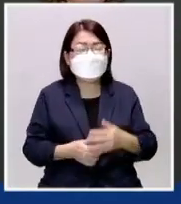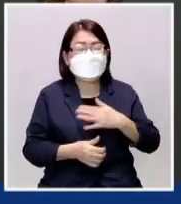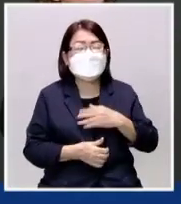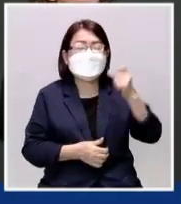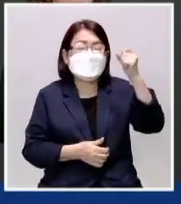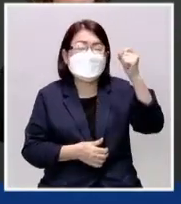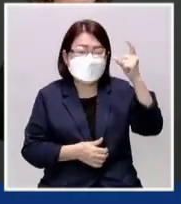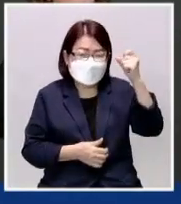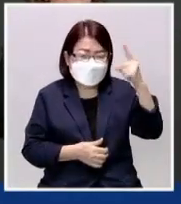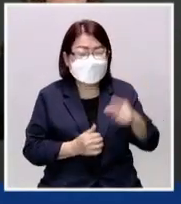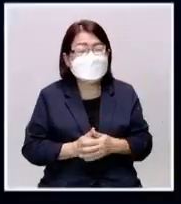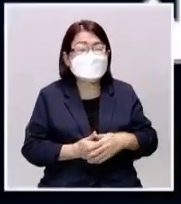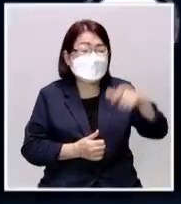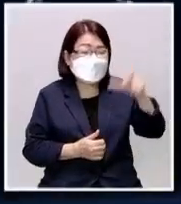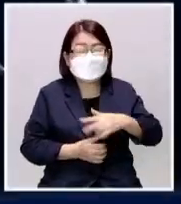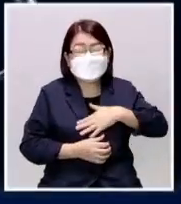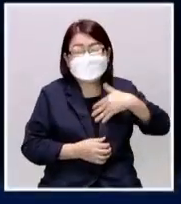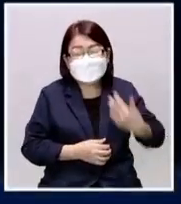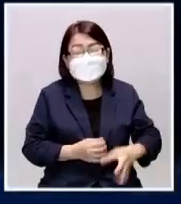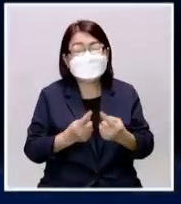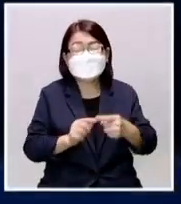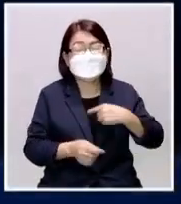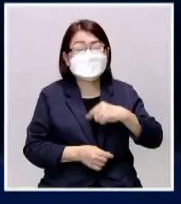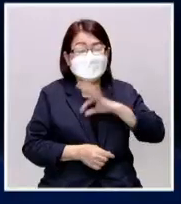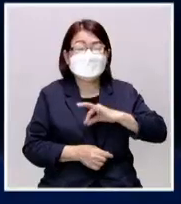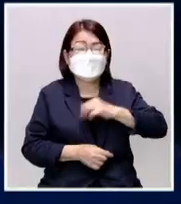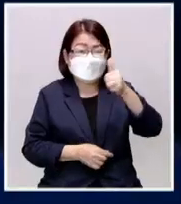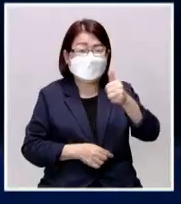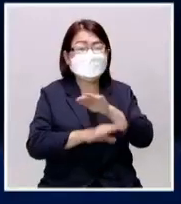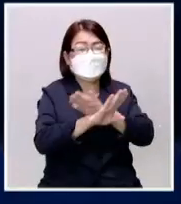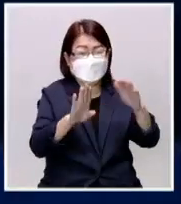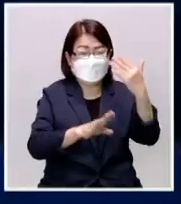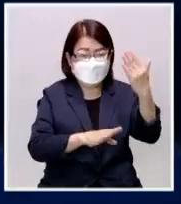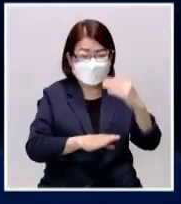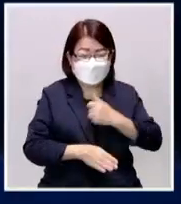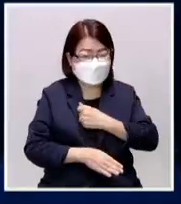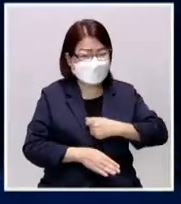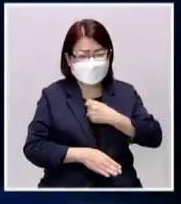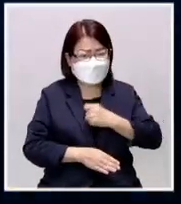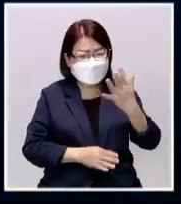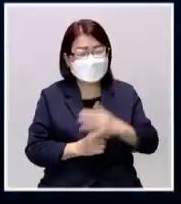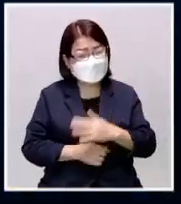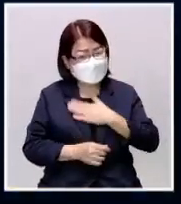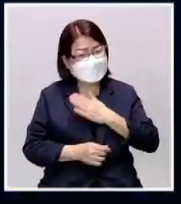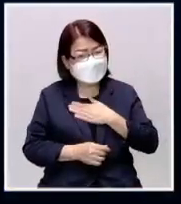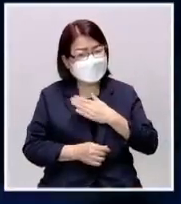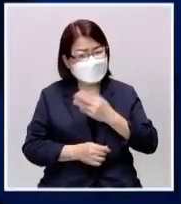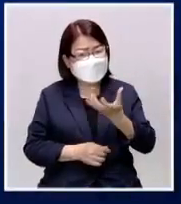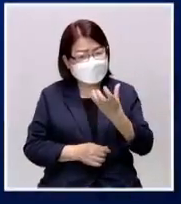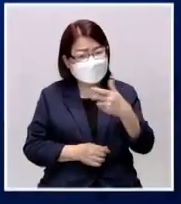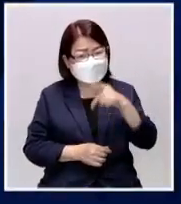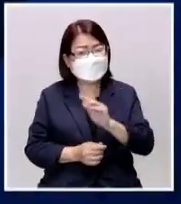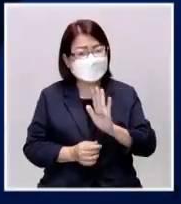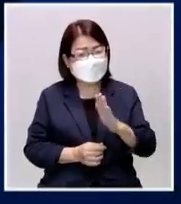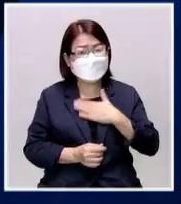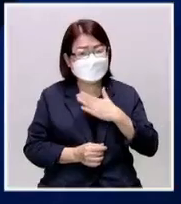ผิดหวงของครองเศษแต่ว่ไม่เสยใจเลยที่ตัดสนใจ ยกเลิกข้อตรงนี้เพระว่าต้องเอาผประโยชนของชาิมาก่อนและจะไม